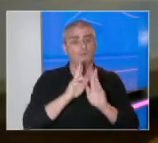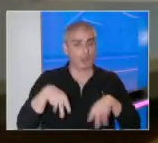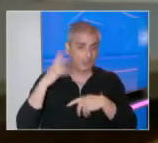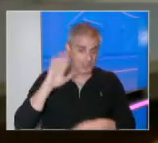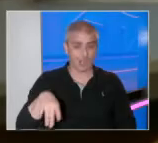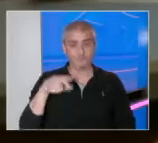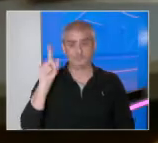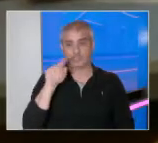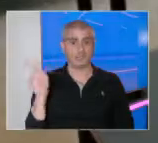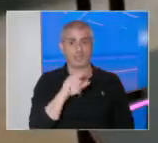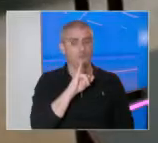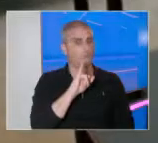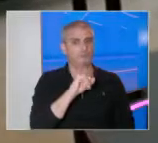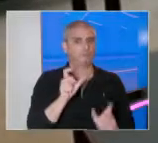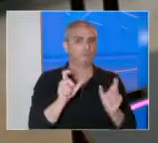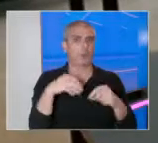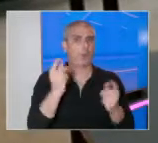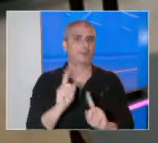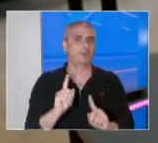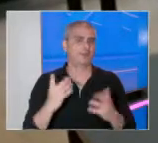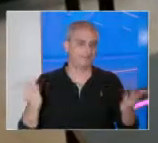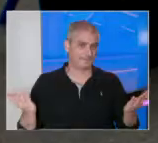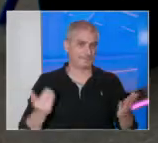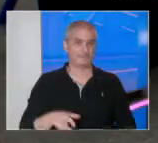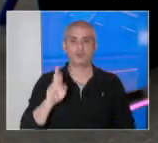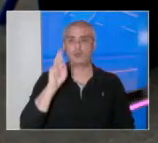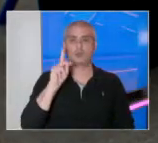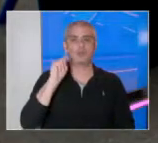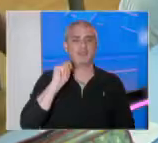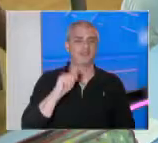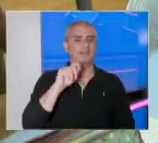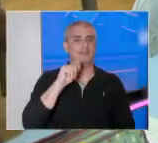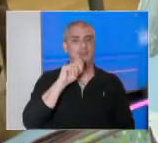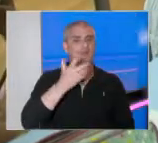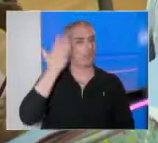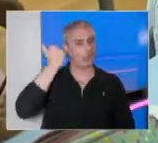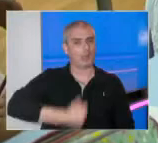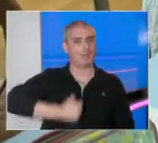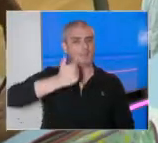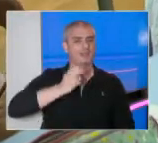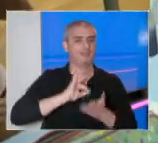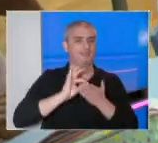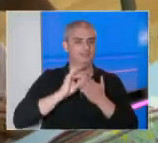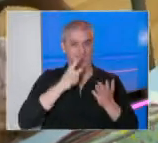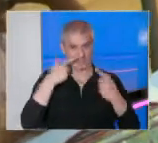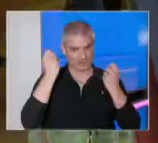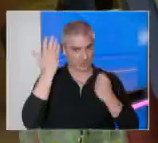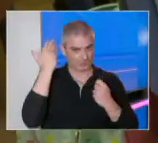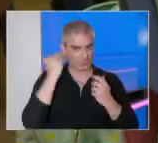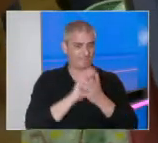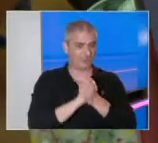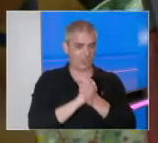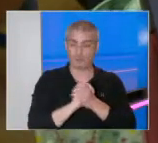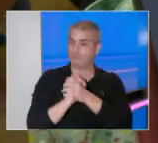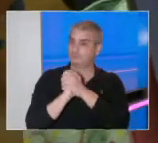גם אותם, אבל לא נותנים להם. איתנו רונית תירוש, מנכ"לית משרד החינוך לשעבר. שלום לך.